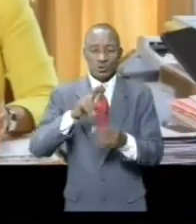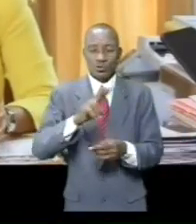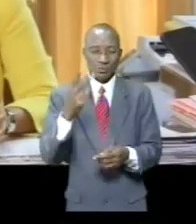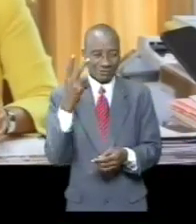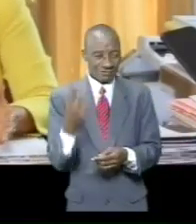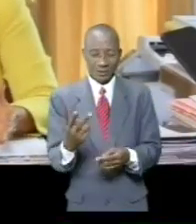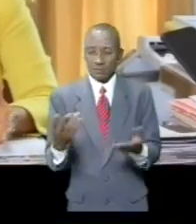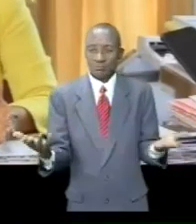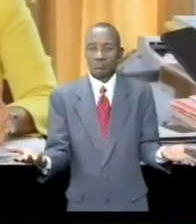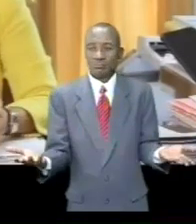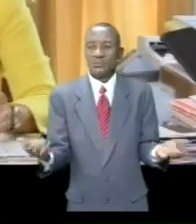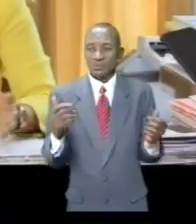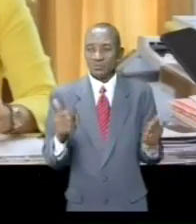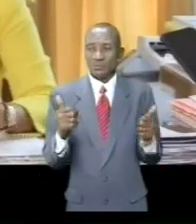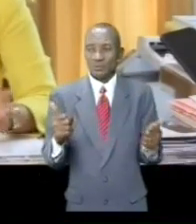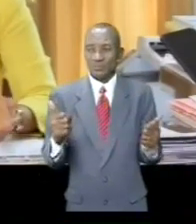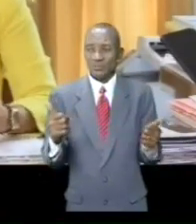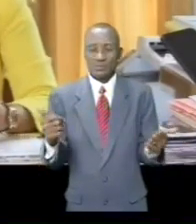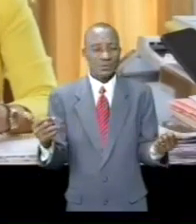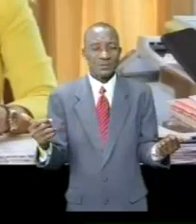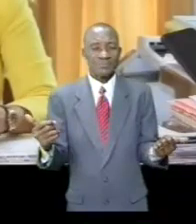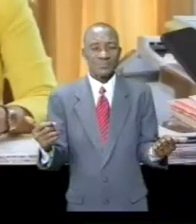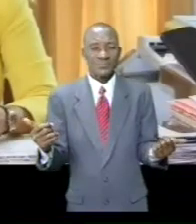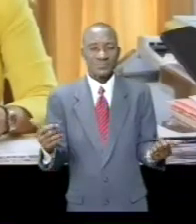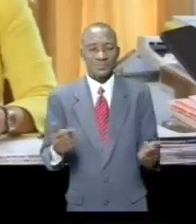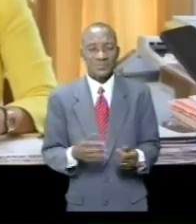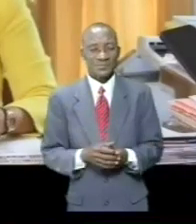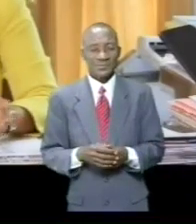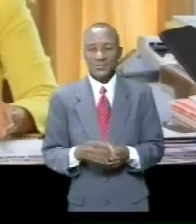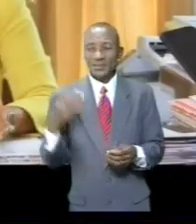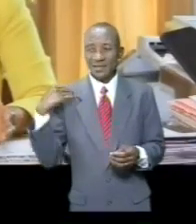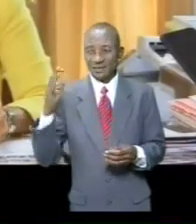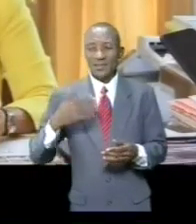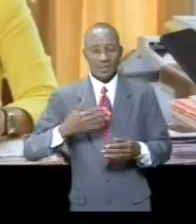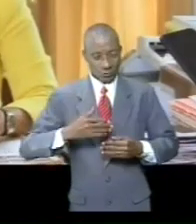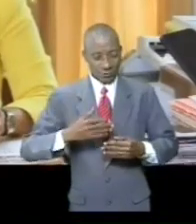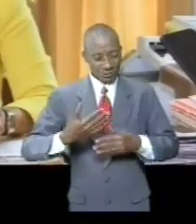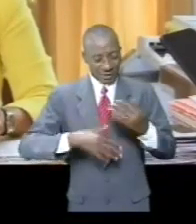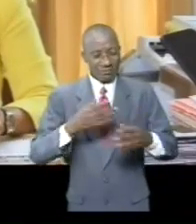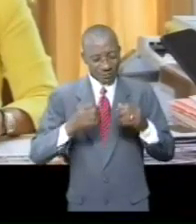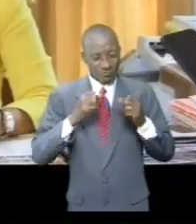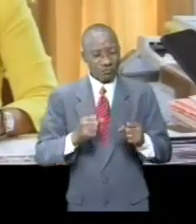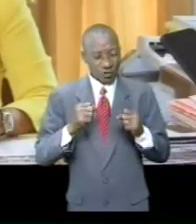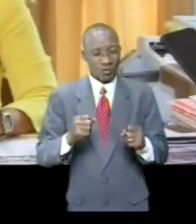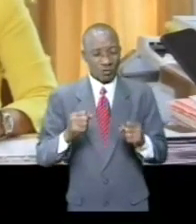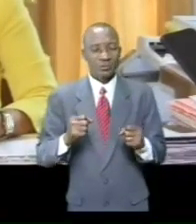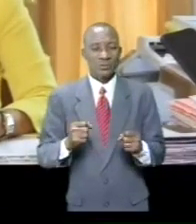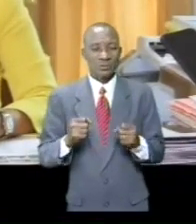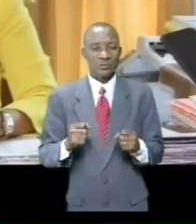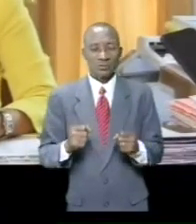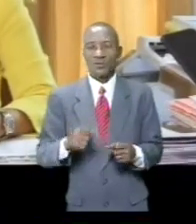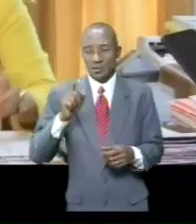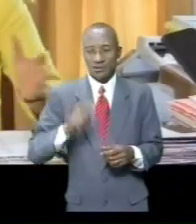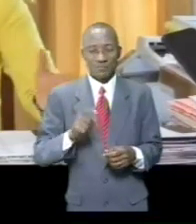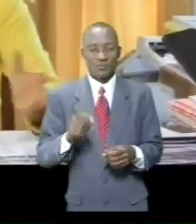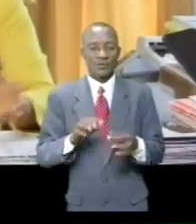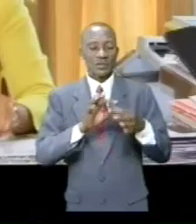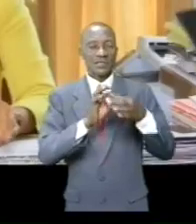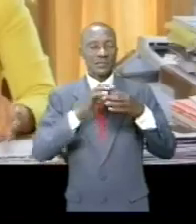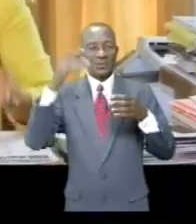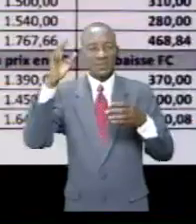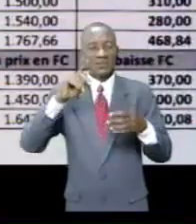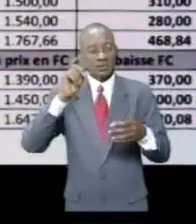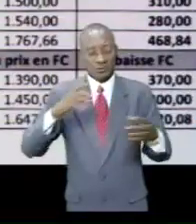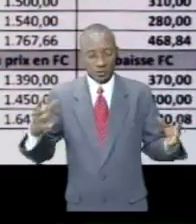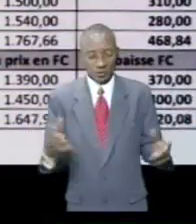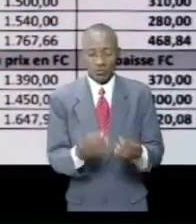pris en charge les manques à gagner. Et donc ce sont des négociations comme ça que l'État est en train de faire avec des partenaires pour finalement résoudre les problèmes des uns et les problèmes des